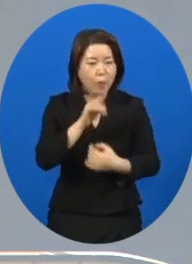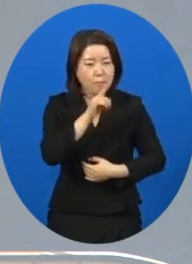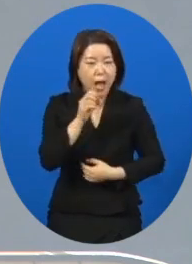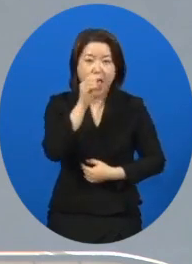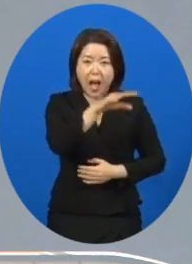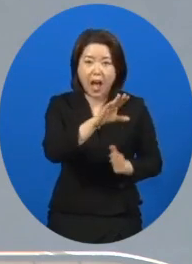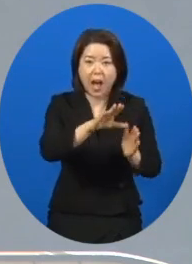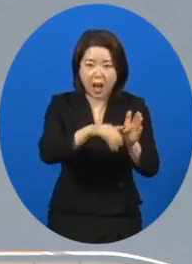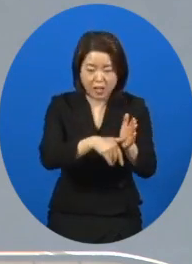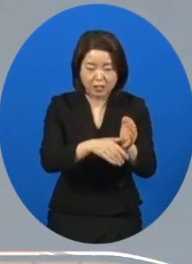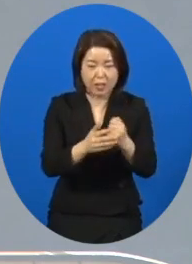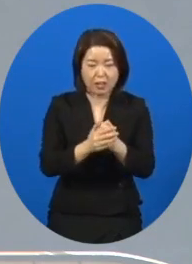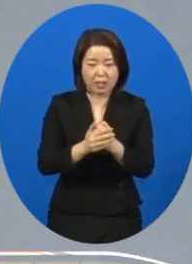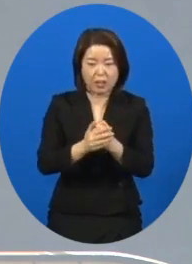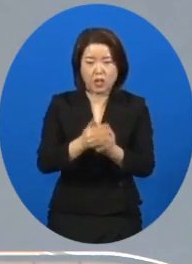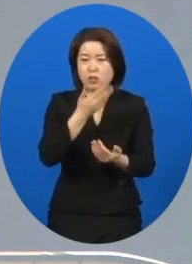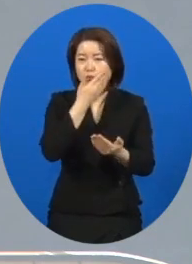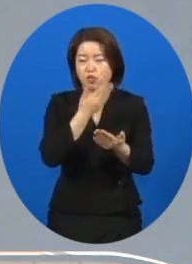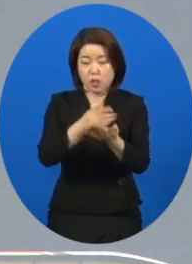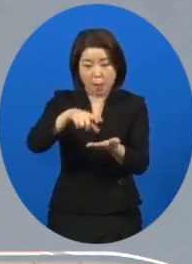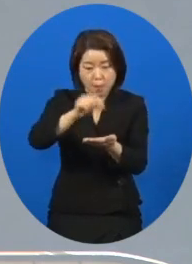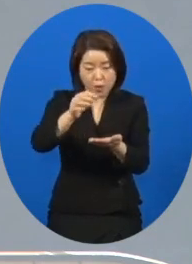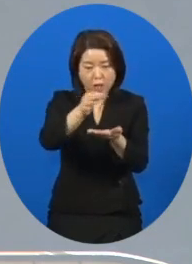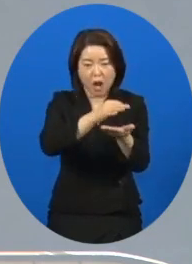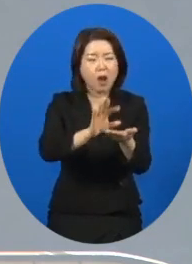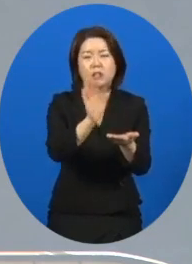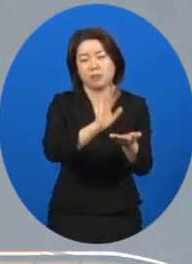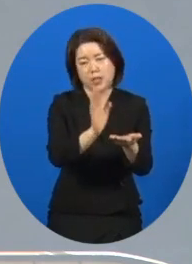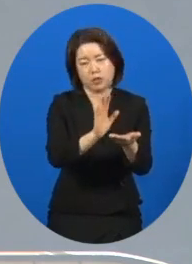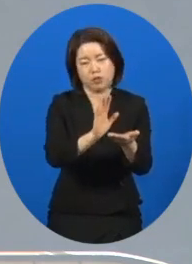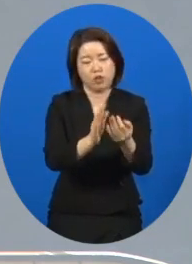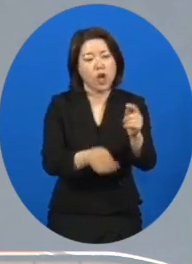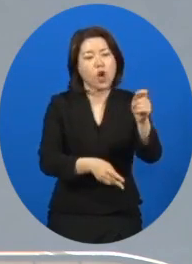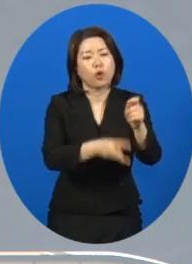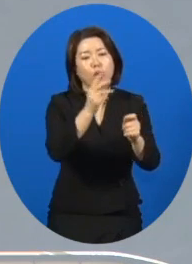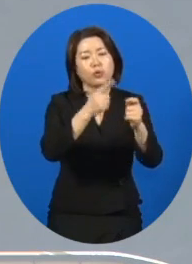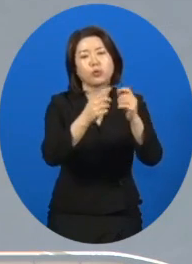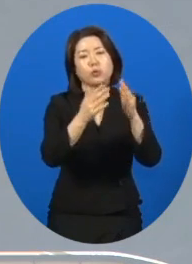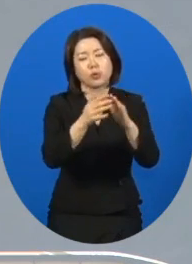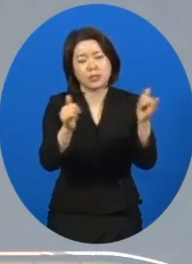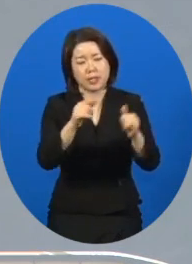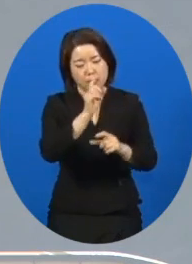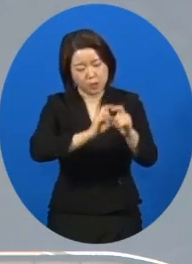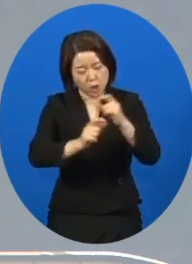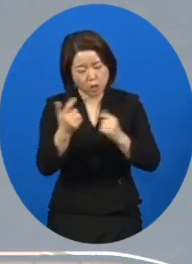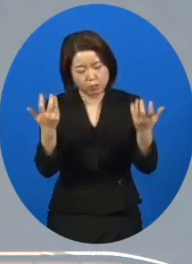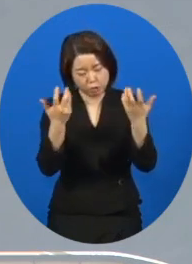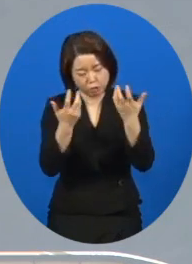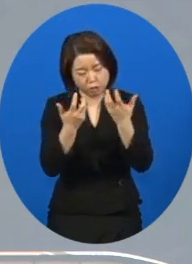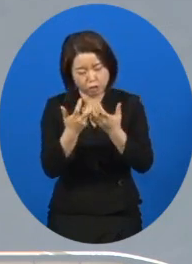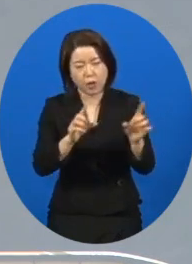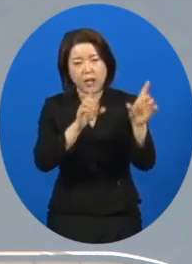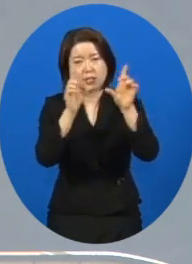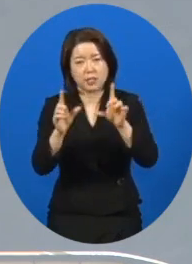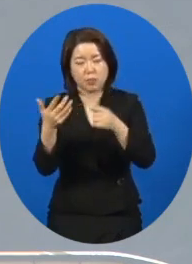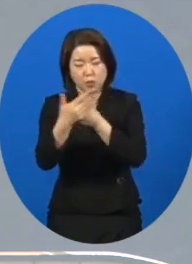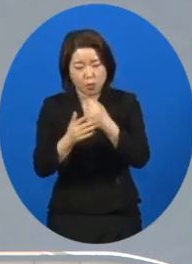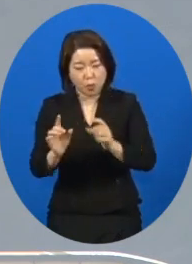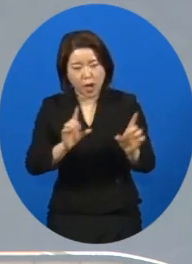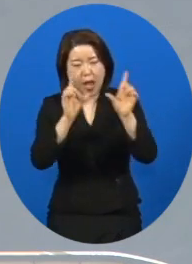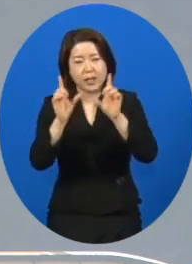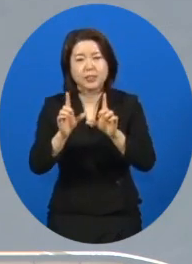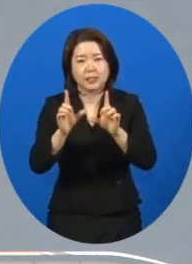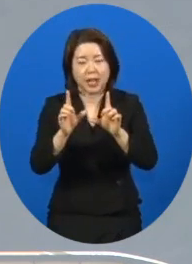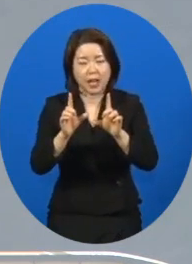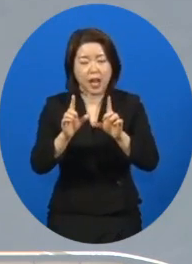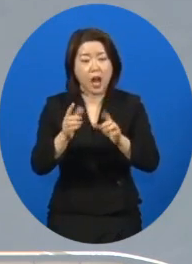핵심은 헌금에 있지 않고 고린도 교회 교인들이 더 풍성한 삶을, 더 놀라운 은혜의 삶을